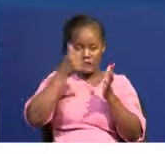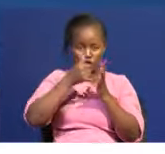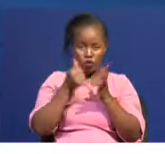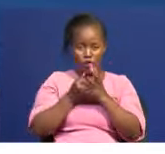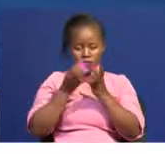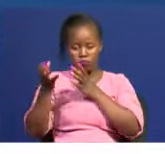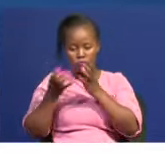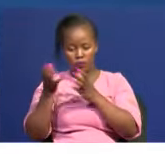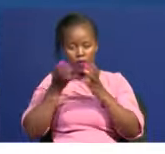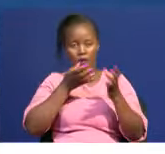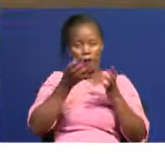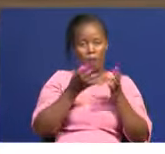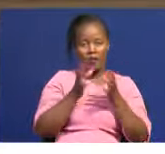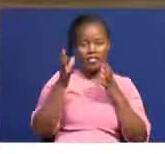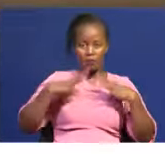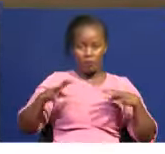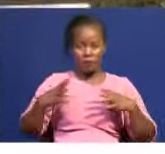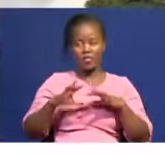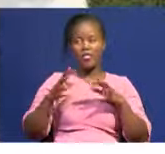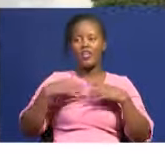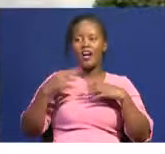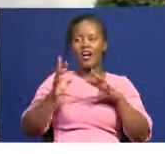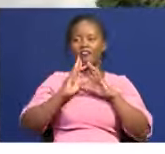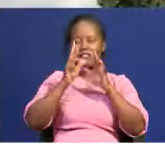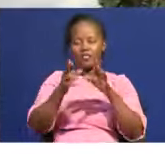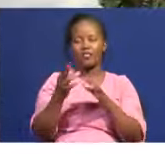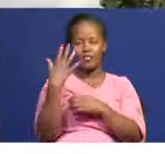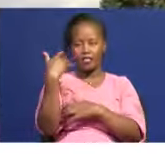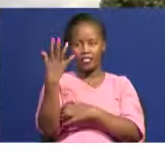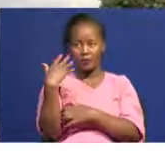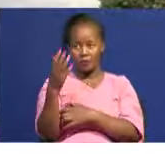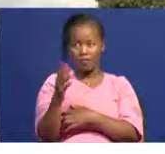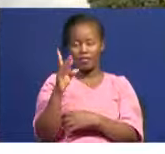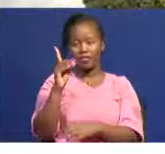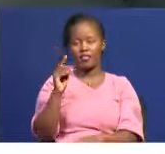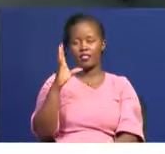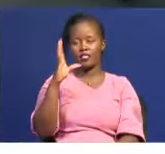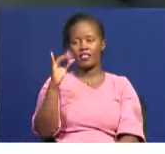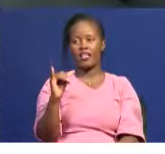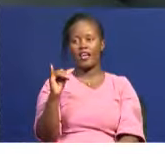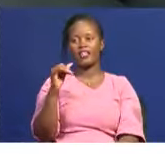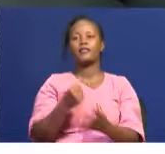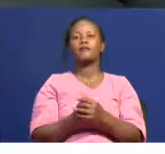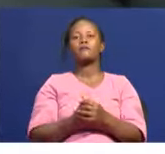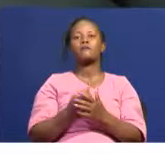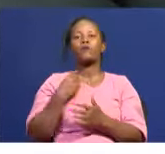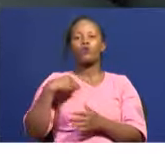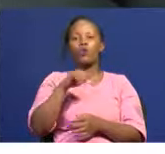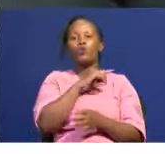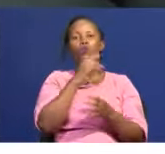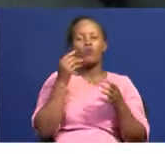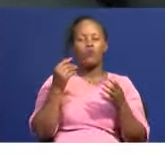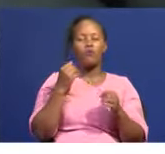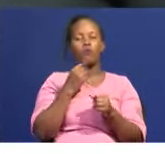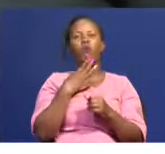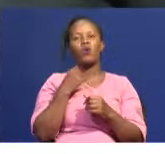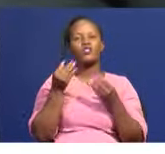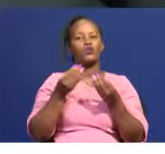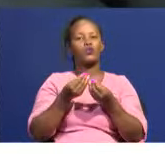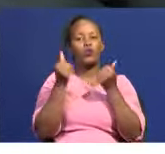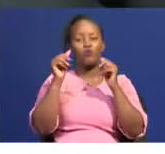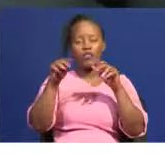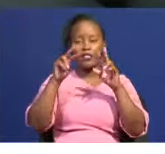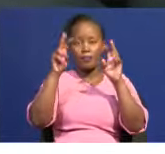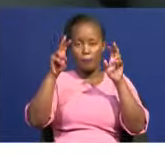wafanyabiashara wameandikisha taarifa kwenye makao makuu ya idara ya upelelezi wa jinai. We will be able to raise this matter because the matter now we